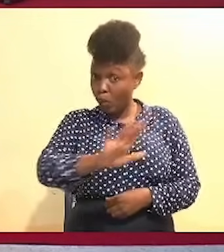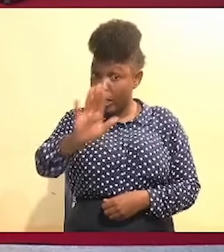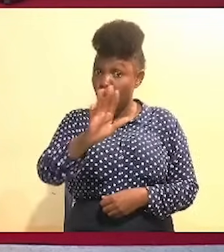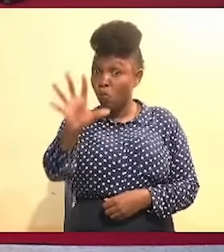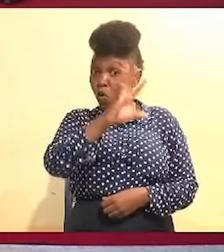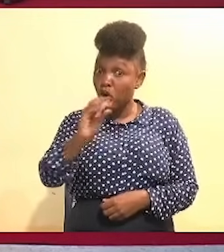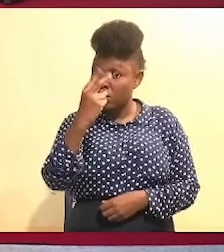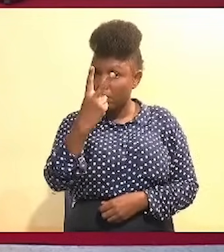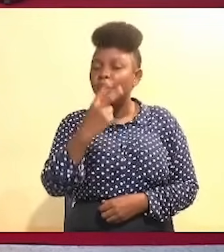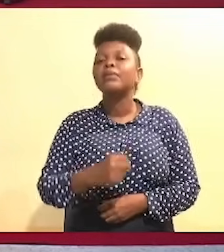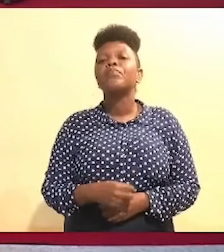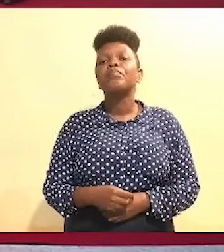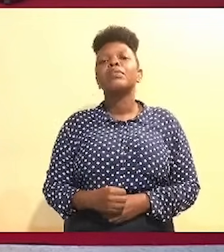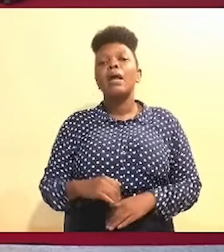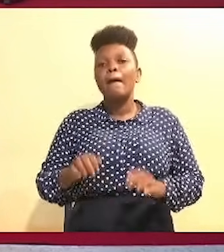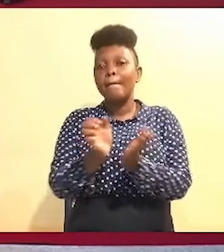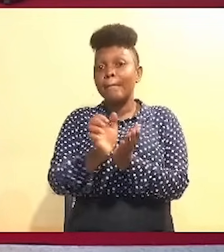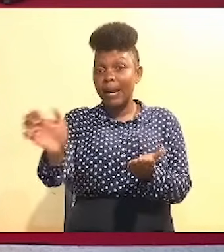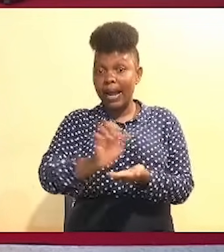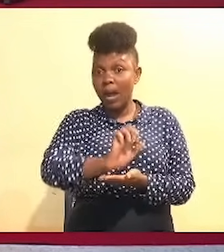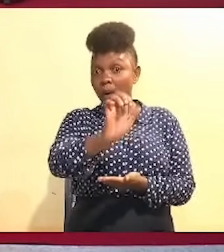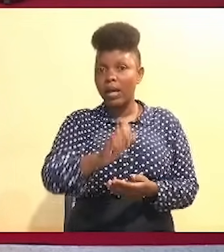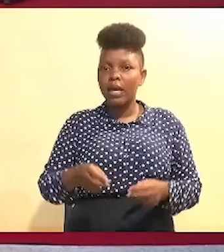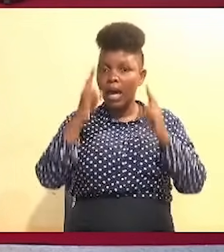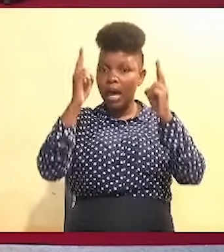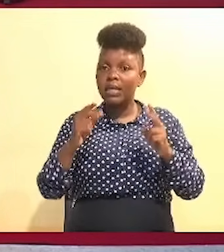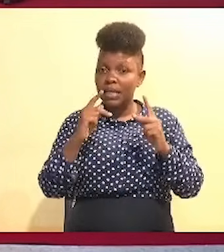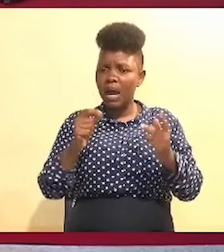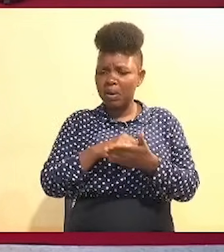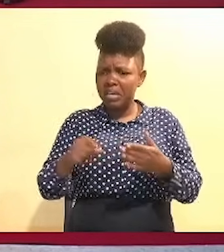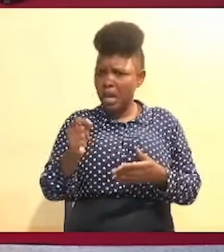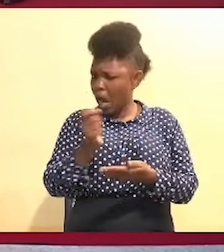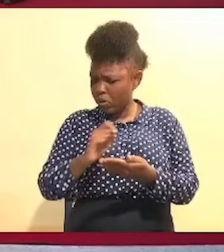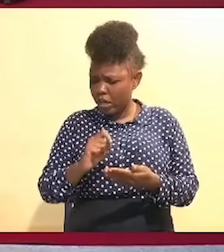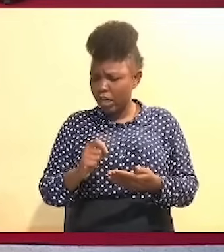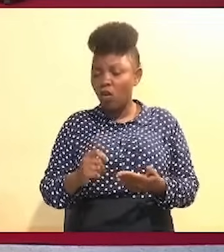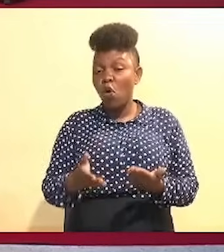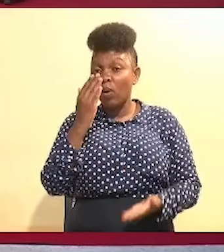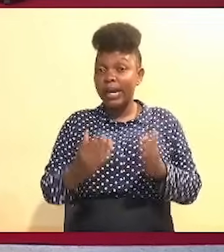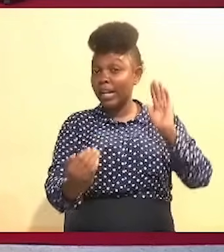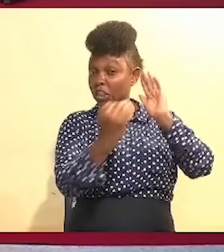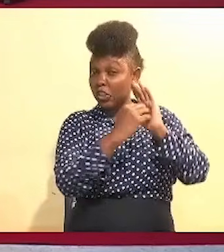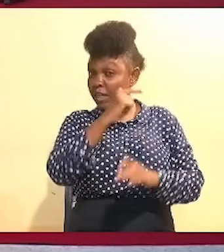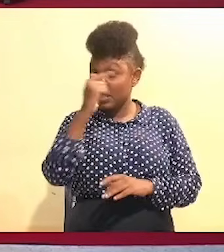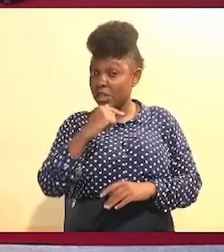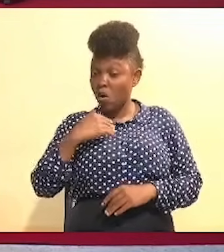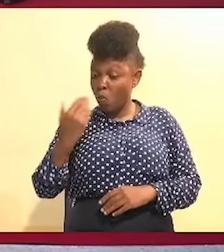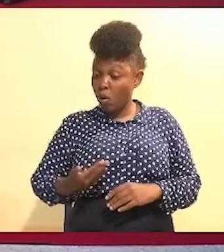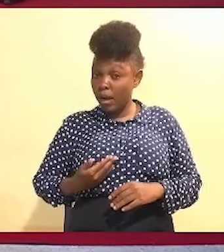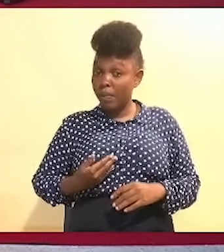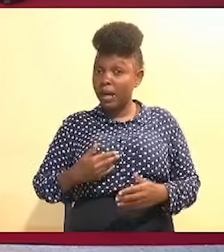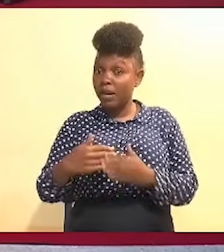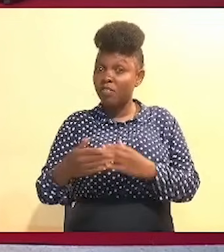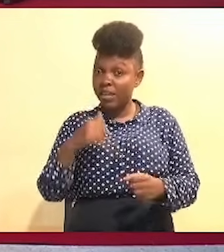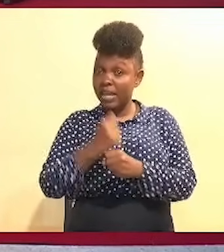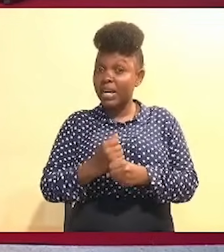Kuna mgawanyo unawekwa pale kabisa. Kwa hiyo hata kama hujaandikwa jina, kwa mujibu wa sheria ya Tanzania ni kwamba mwanamke ambaye amefanya kazi za pale